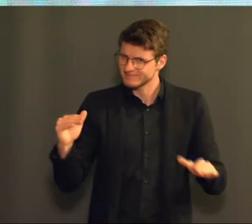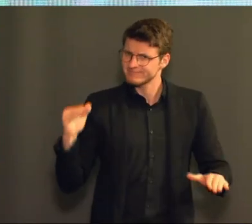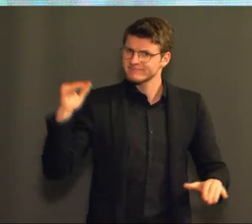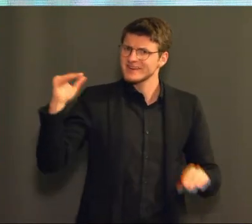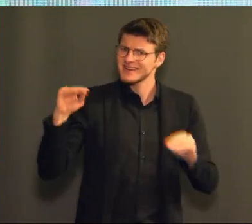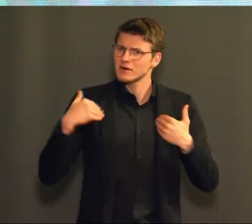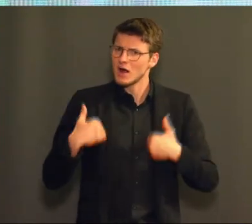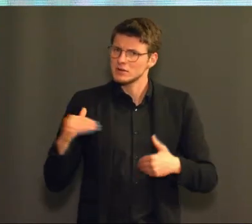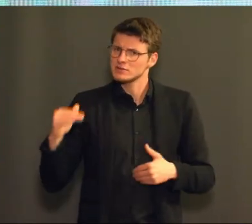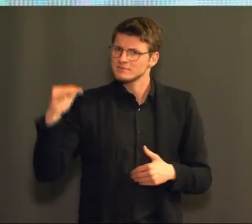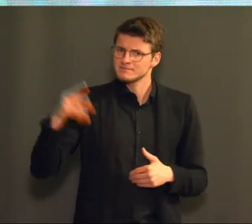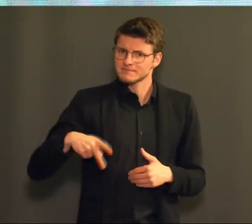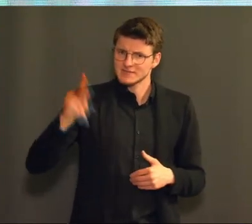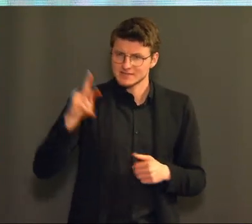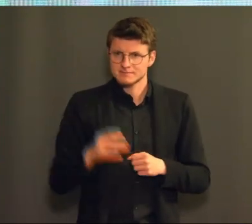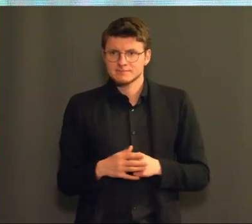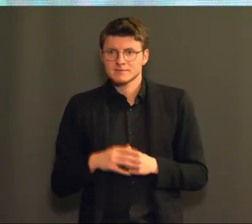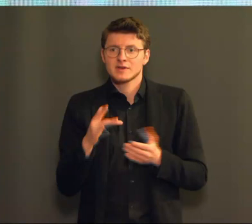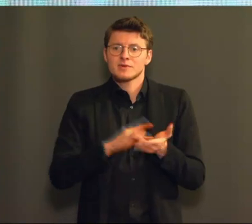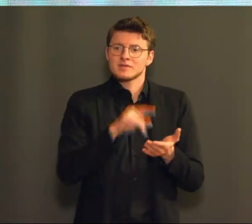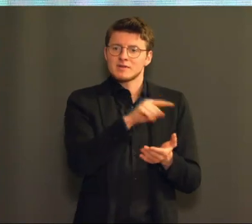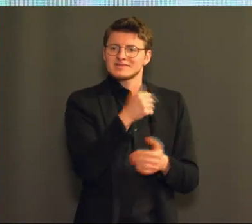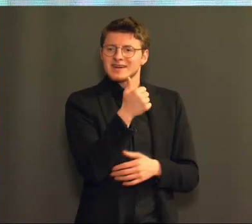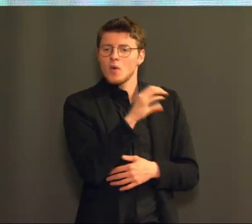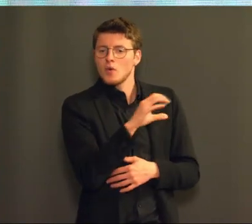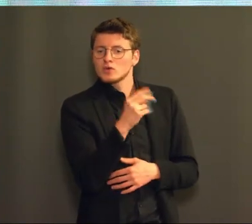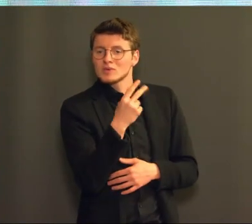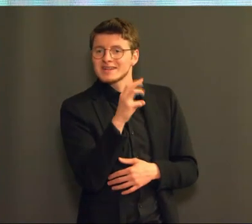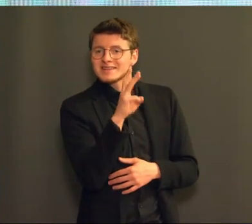Gemiddeld 632 gevallen in die andere sectoren.